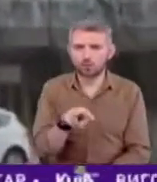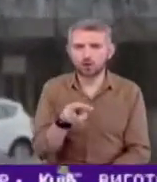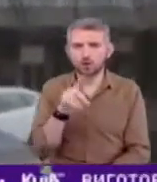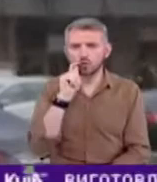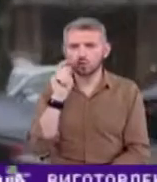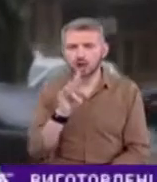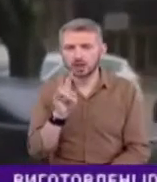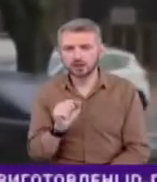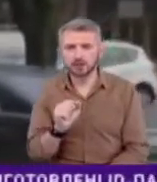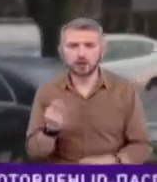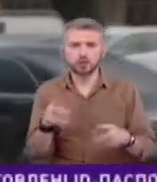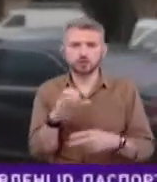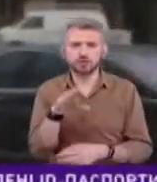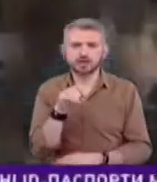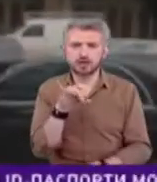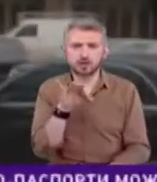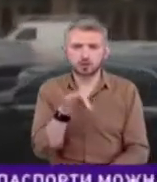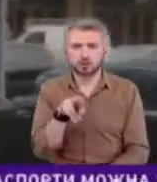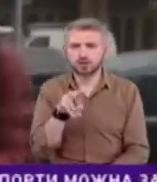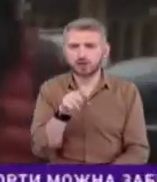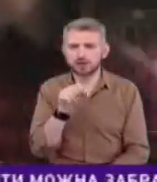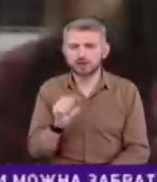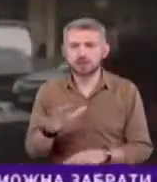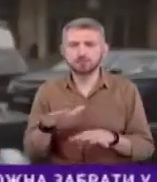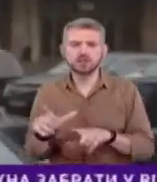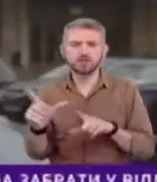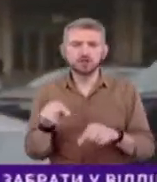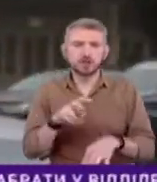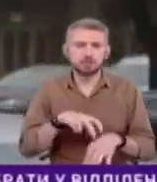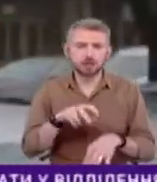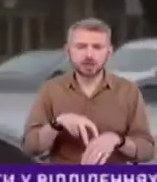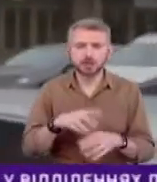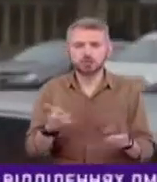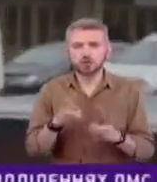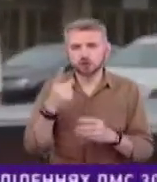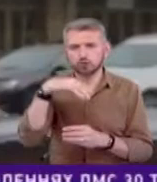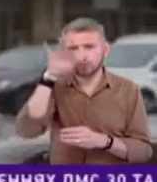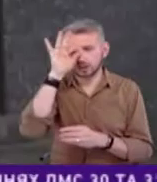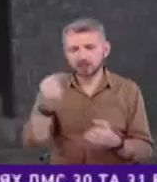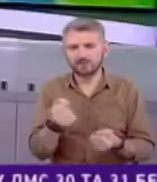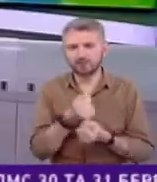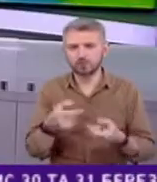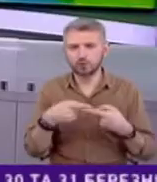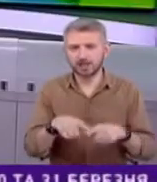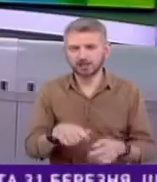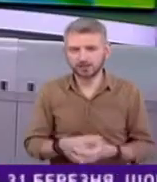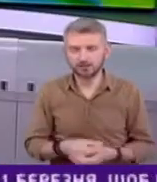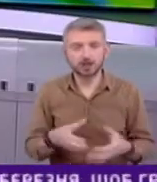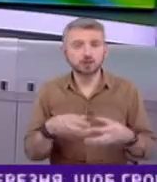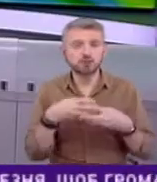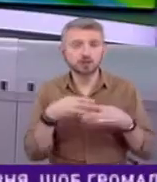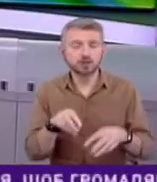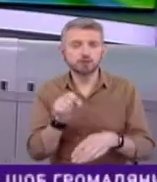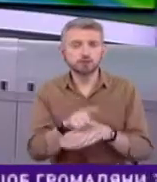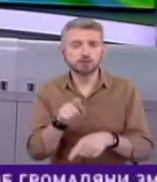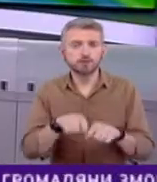та клуб «Стереоплаза». На місце виїжджали медики, пожежники, поліція та вибухотехніки. Кабінет міністрів